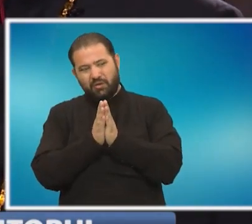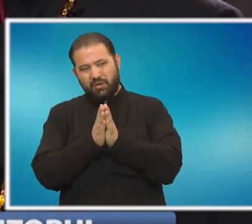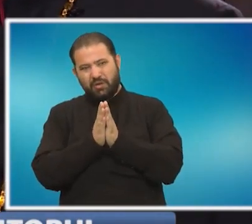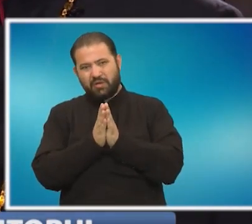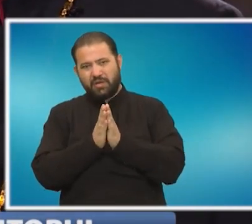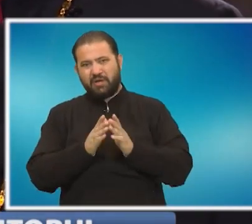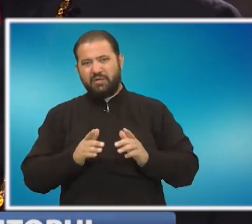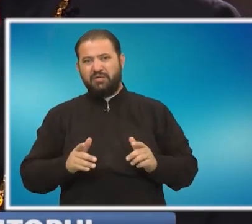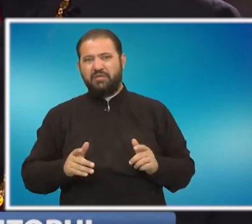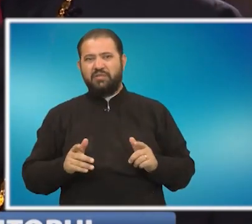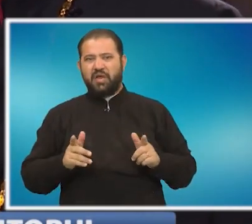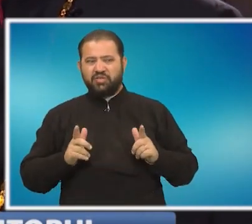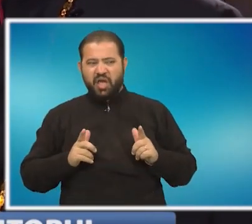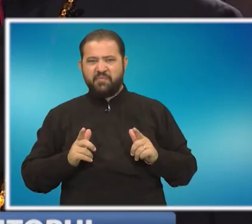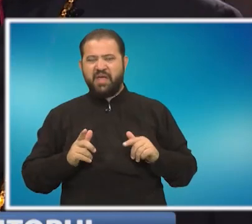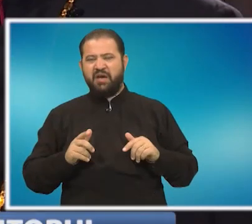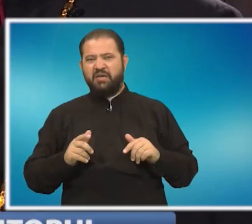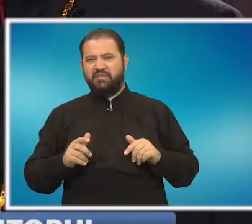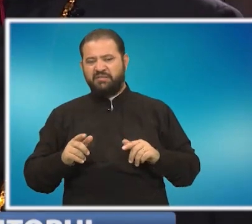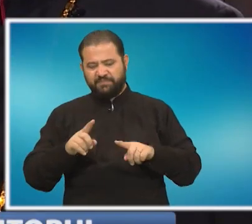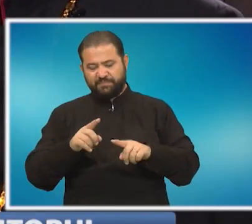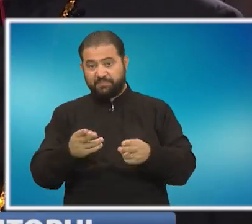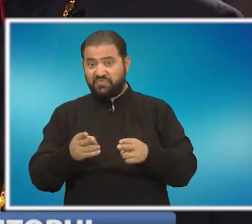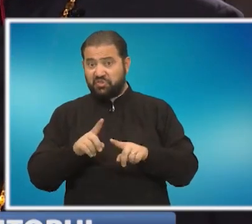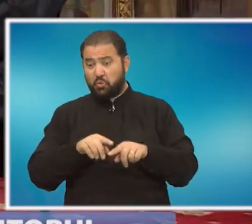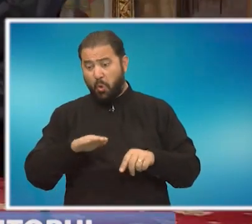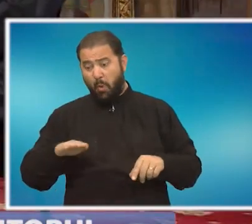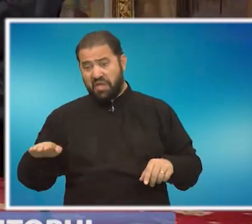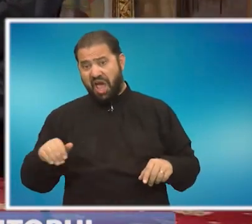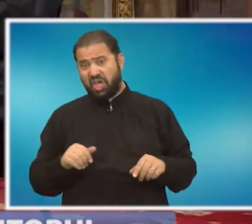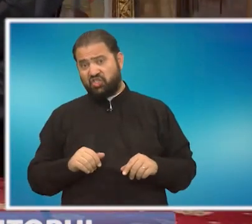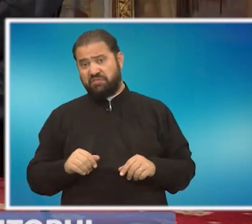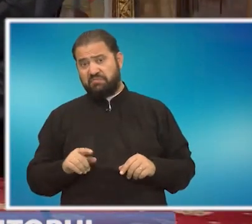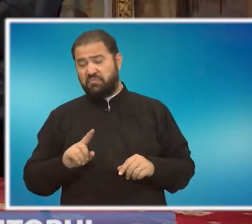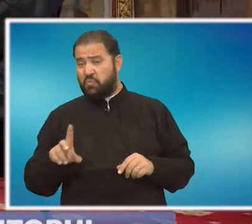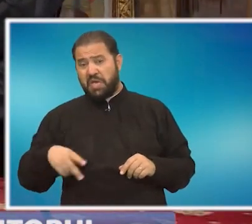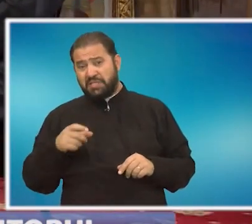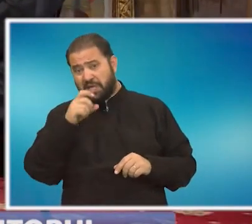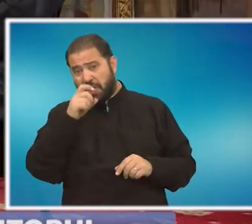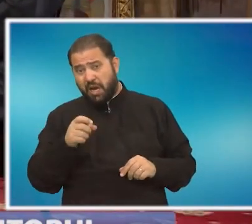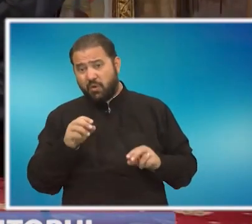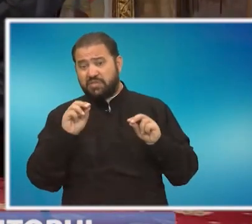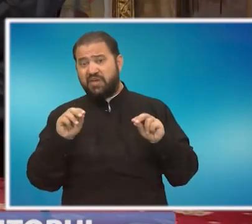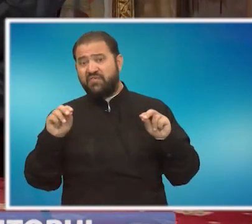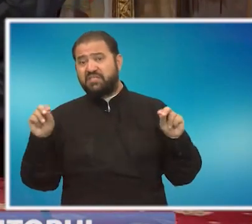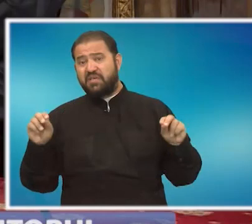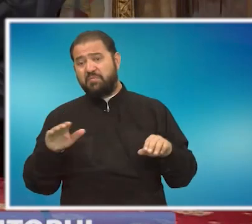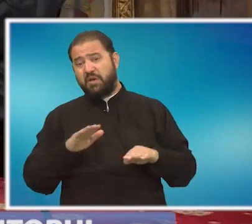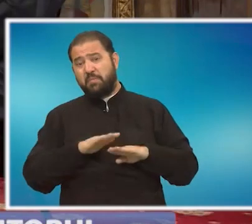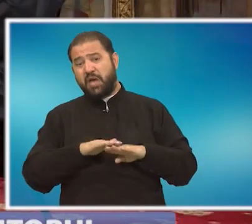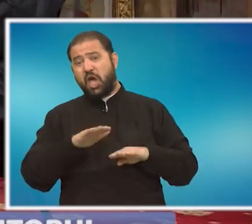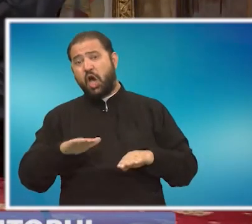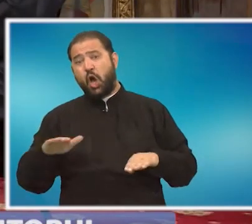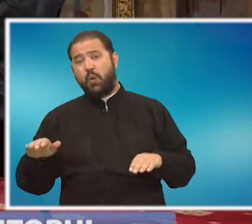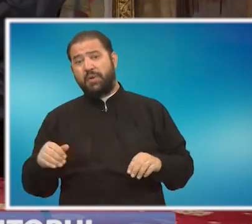insistă la rândurile, unii insistă și cu copilași mici. Nu este rău să învățăm, să educăm pe